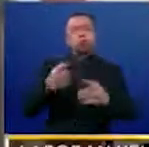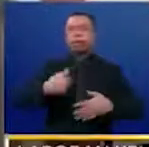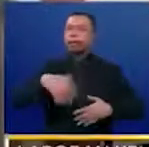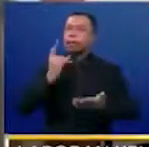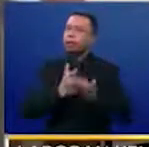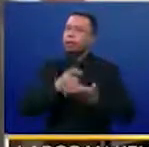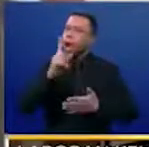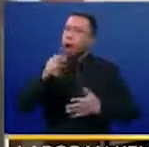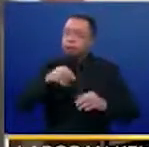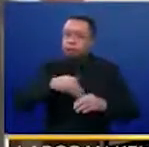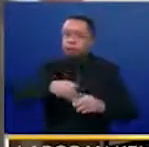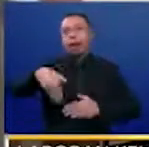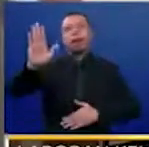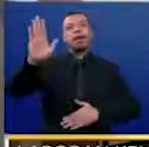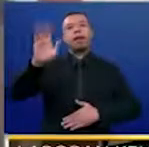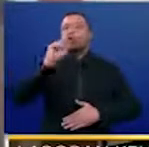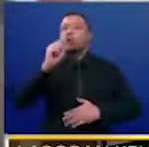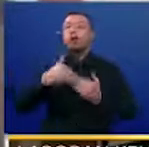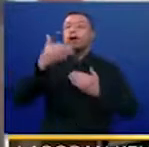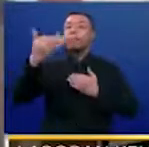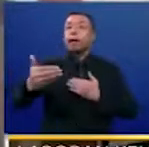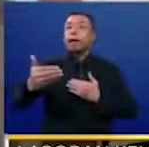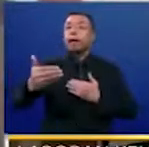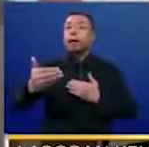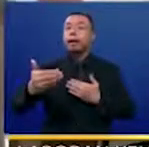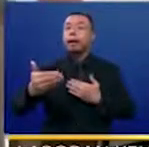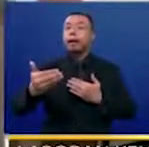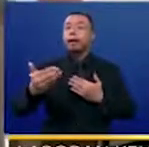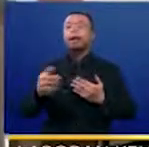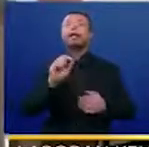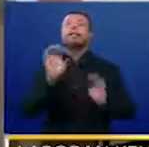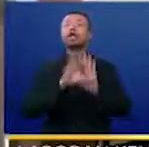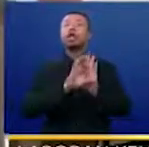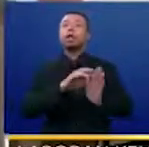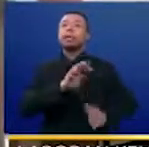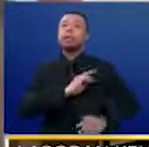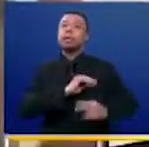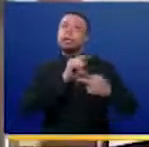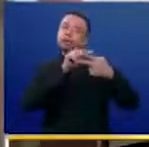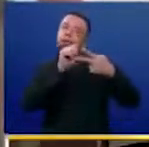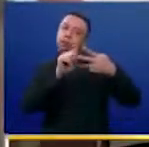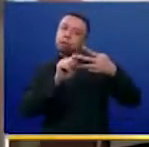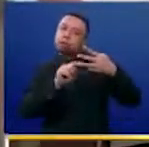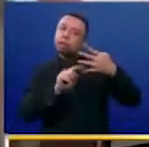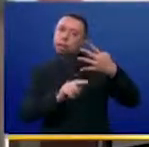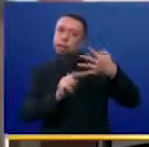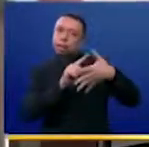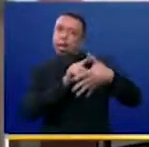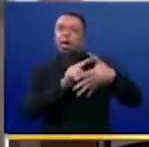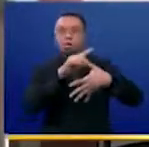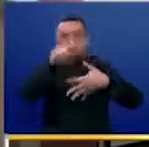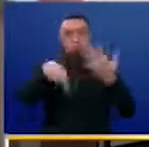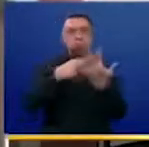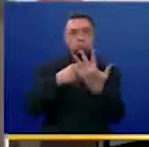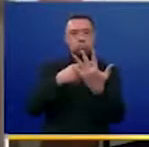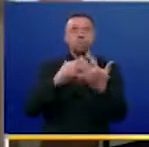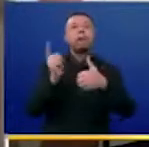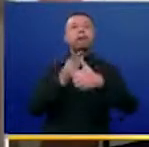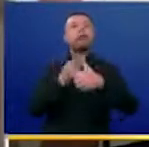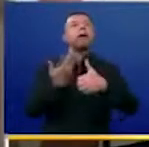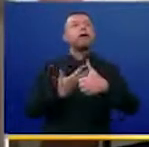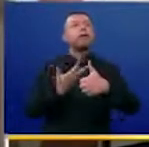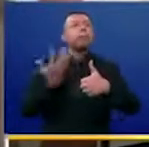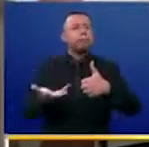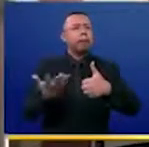tetap harus berjalan untuk tahun kedepan yaitu ada tadi misi a12345 tapi diantaranya pertama adalah